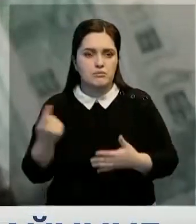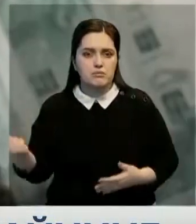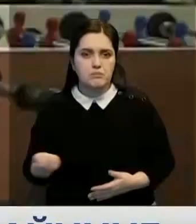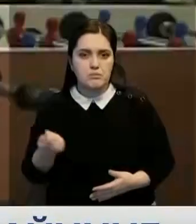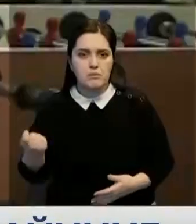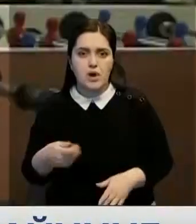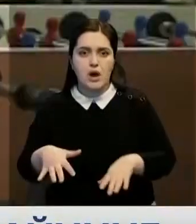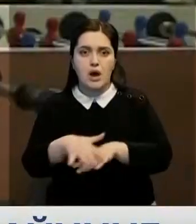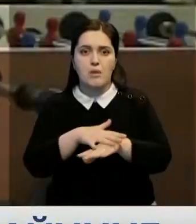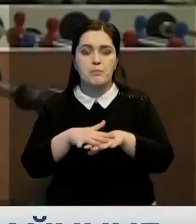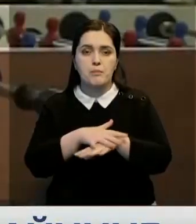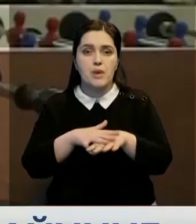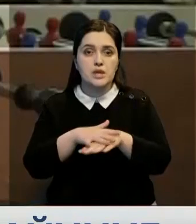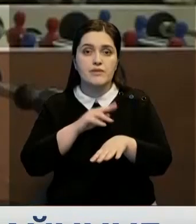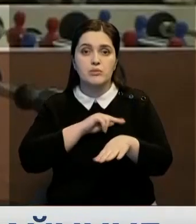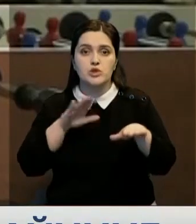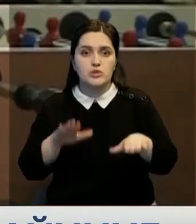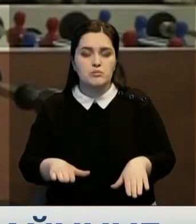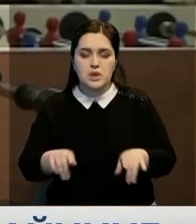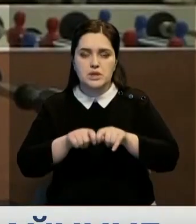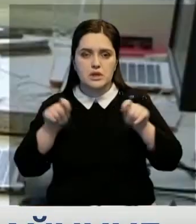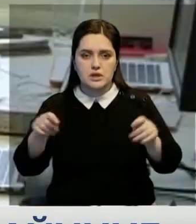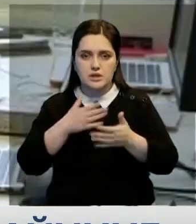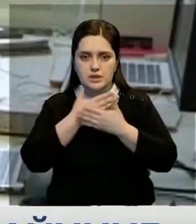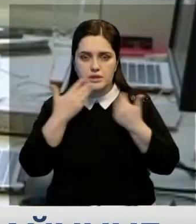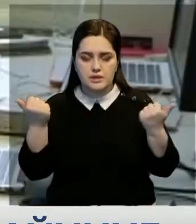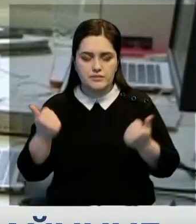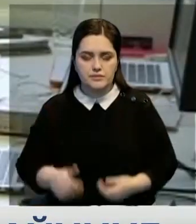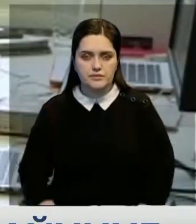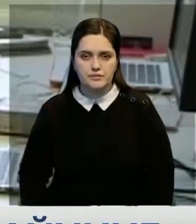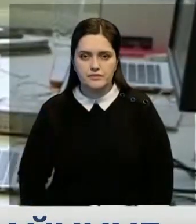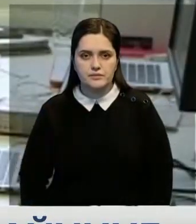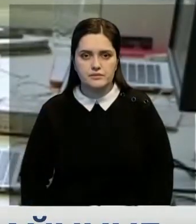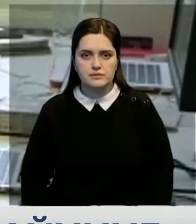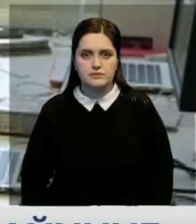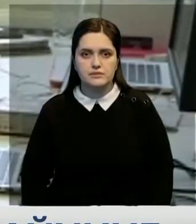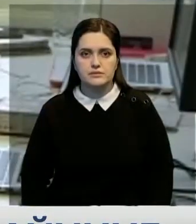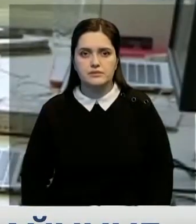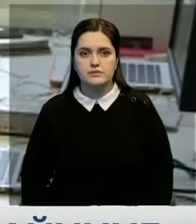криптовалют минимальный, а массовых рабочих мест не создается.